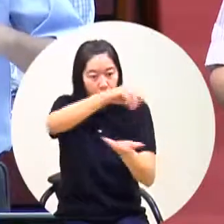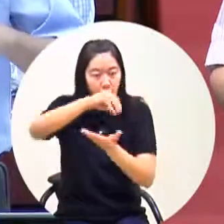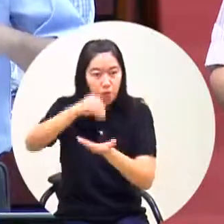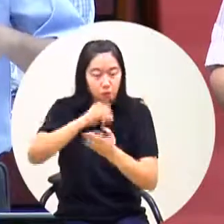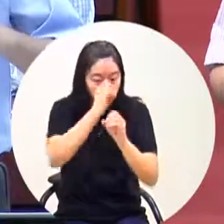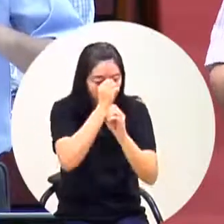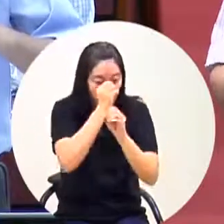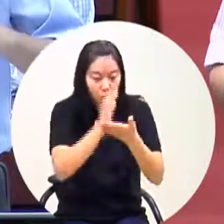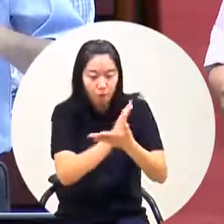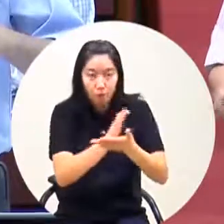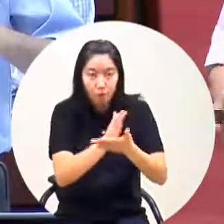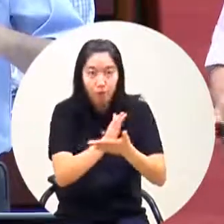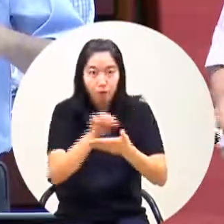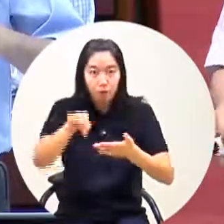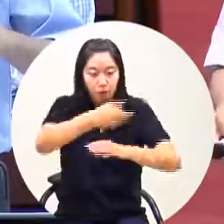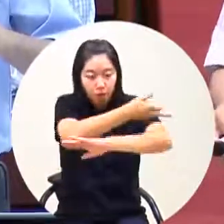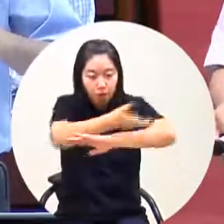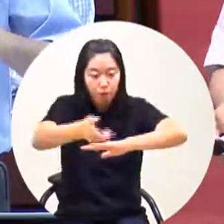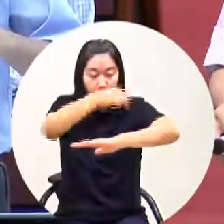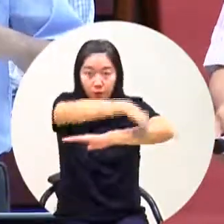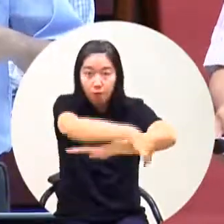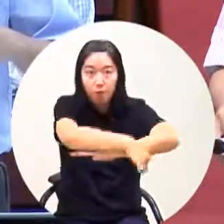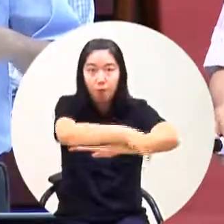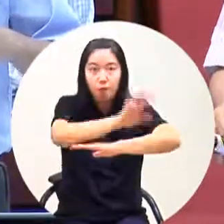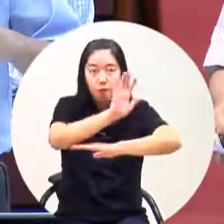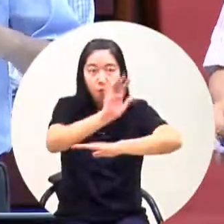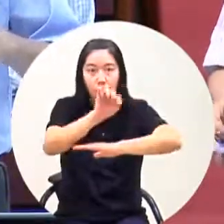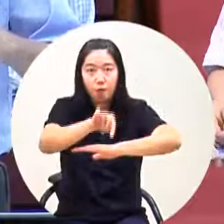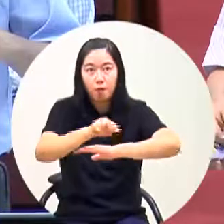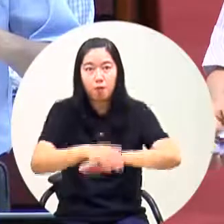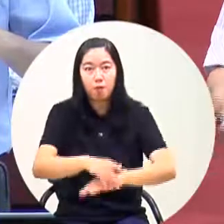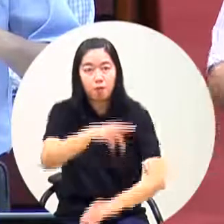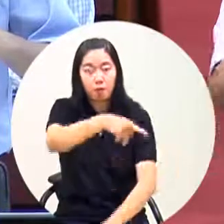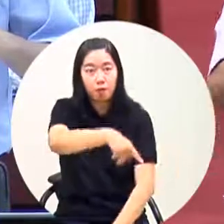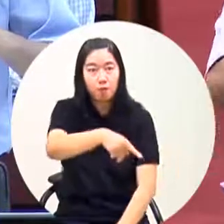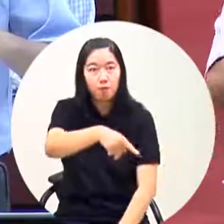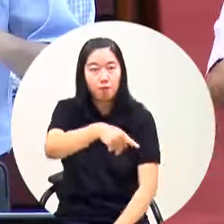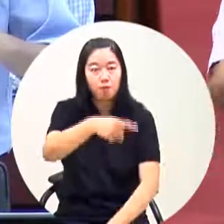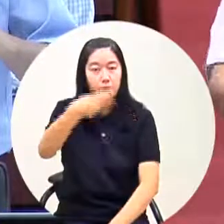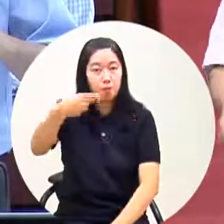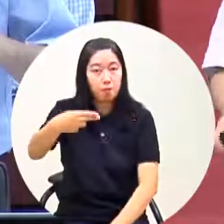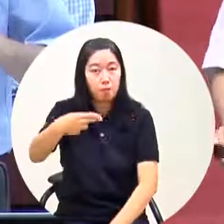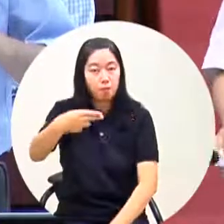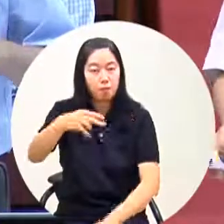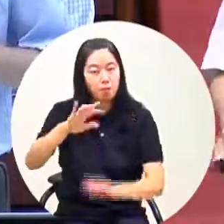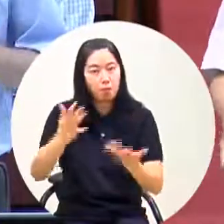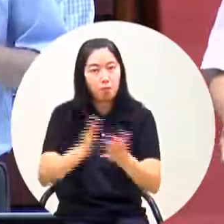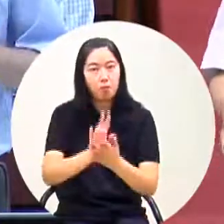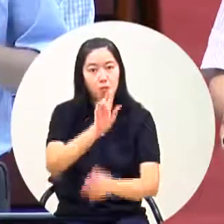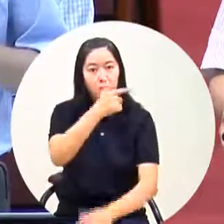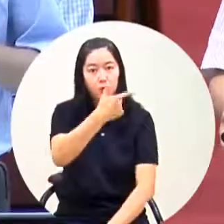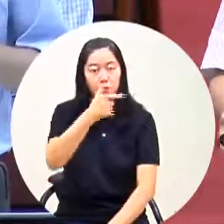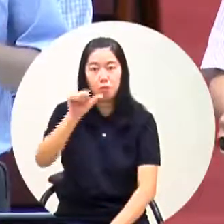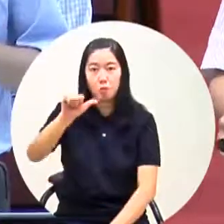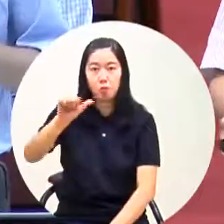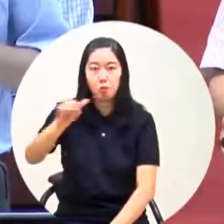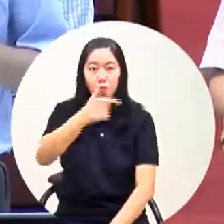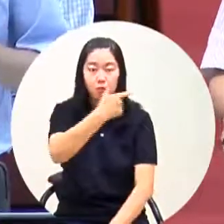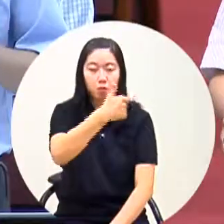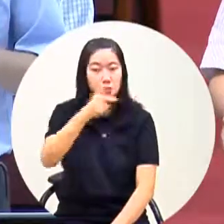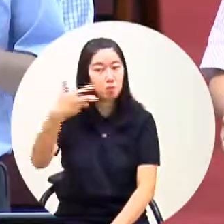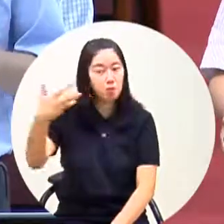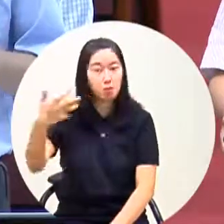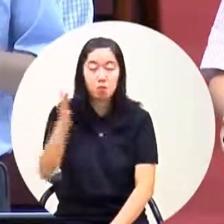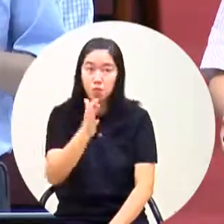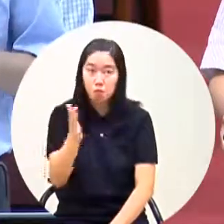后进溪里面的哈，在 pH 大约是 6.5 到 6.8 左右，好，